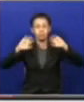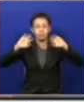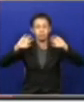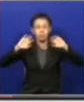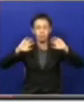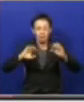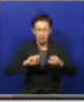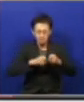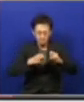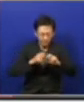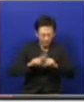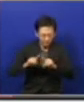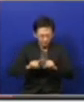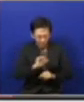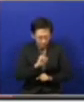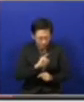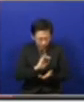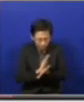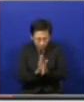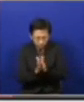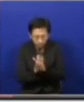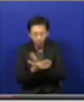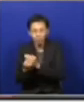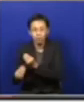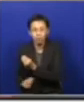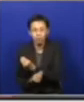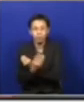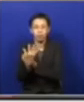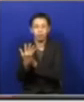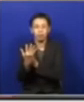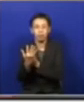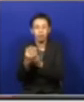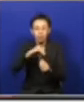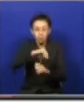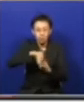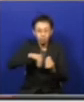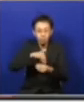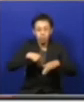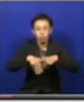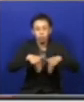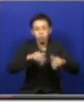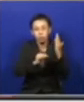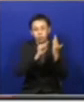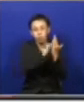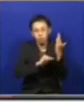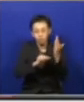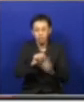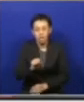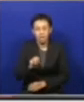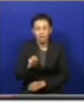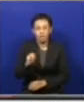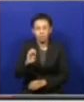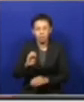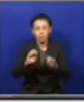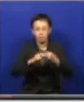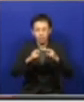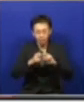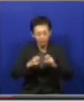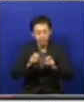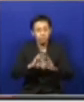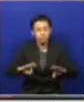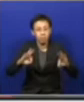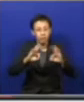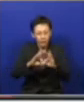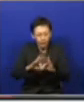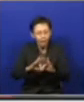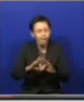ให้เป็นโอกาสนะคะสำหรับวิสาหกิจทั้งระบบให้ SME เป็นวาระแห่งชาติใช้ SME